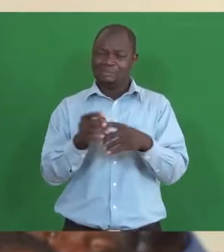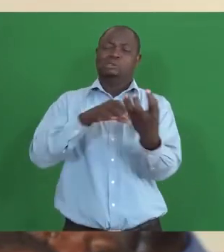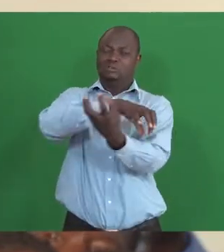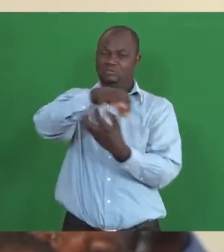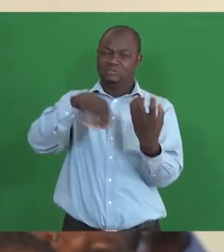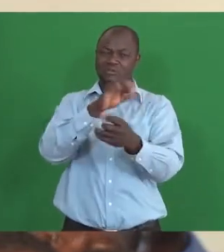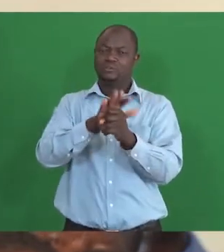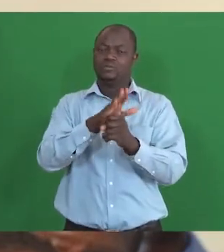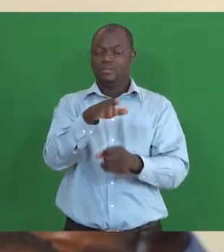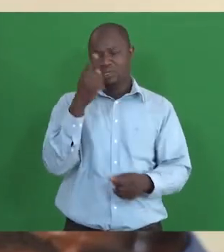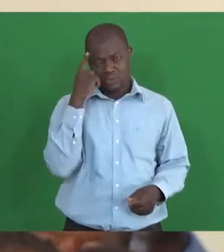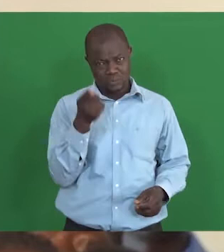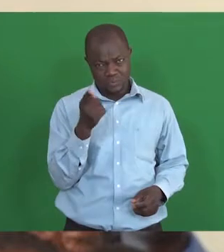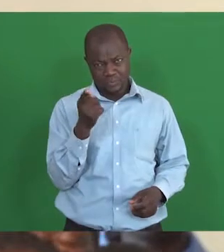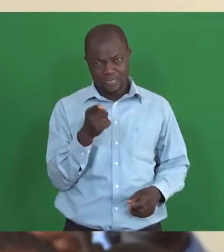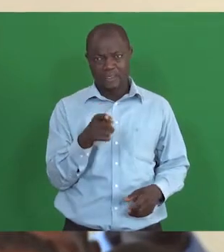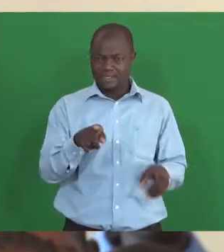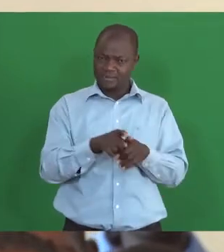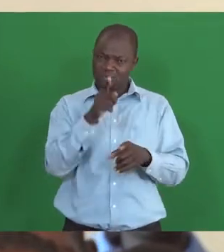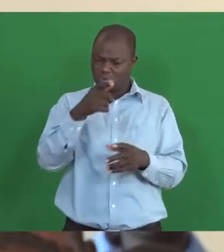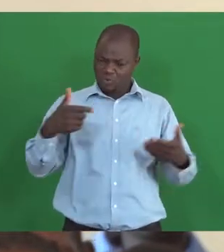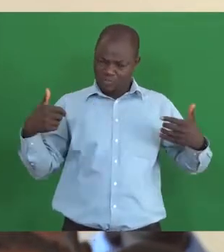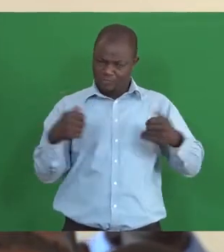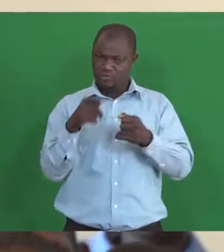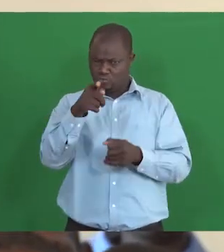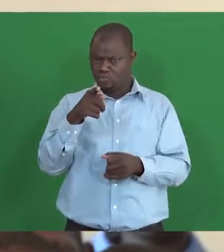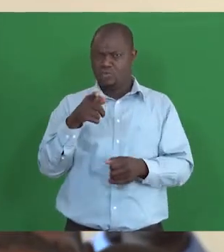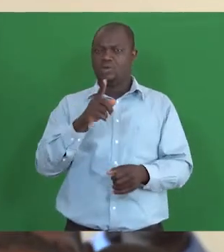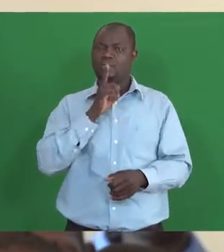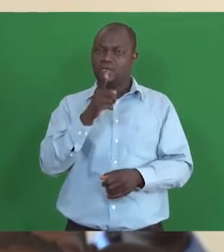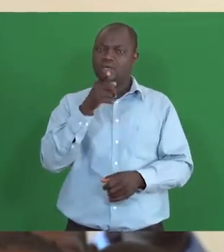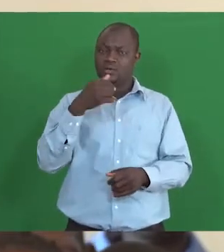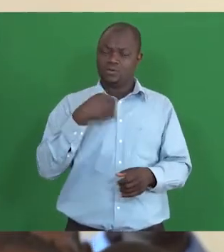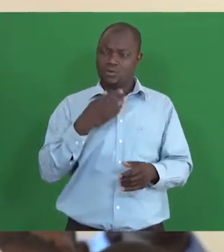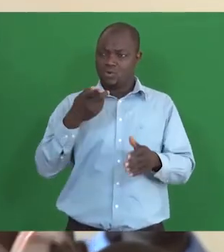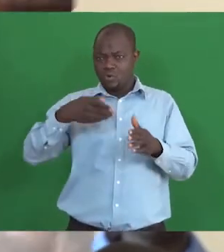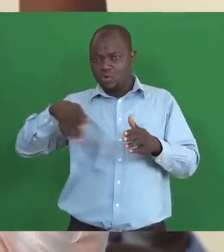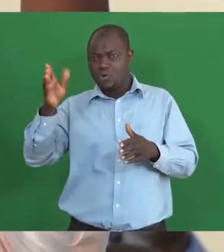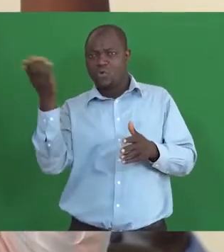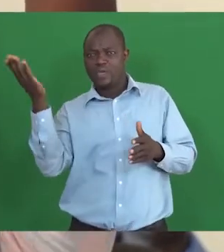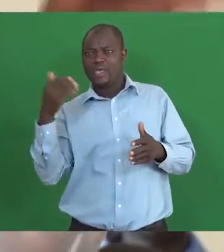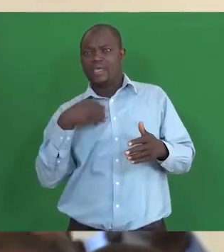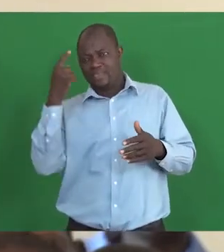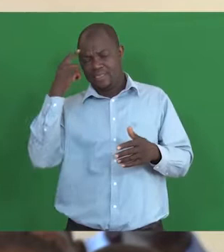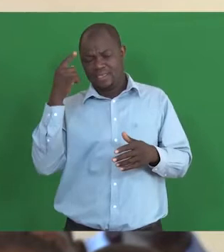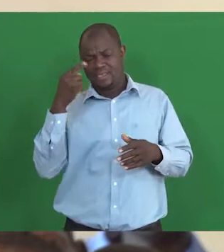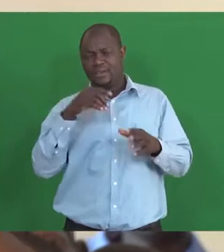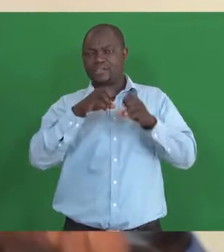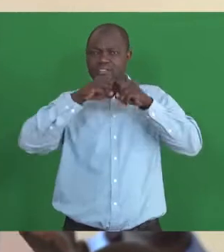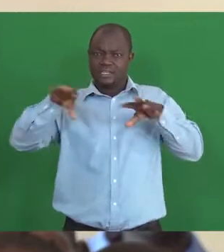manje. Haitongeke. Saka munotozomanikidzwa kuti isusu tichiendawo kwatinoti ndo kwatinotenda musi